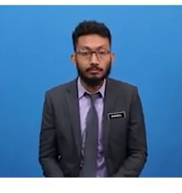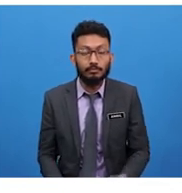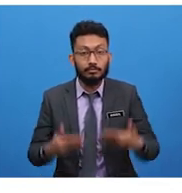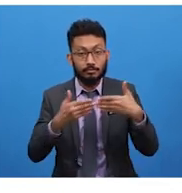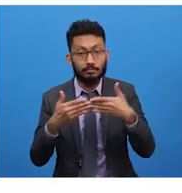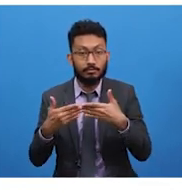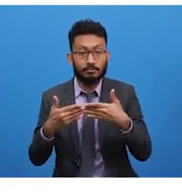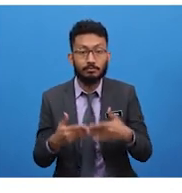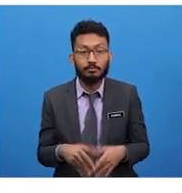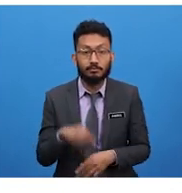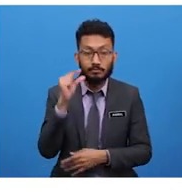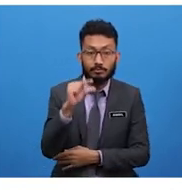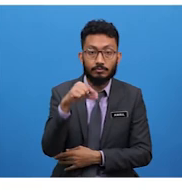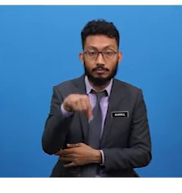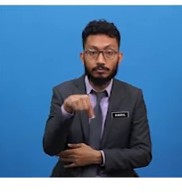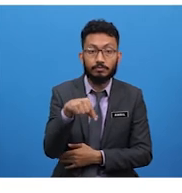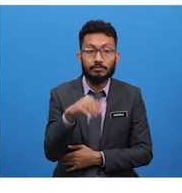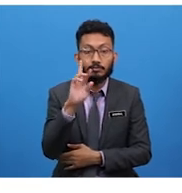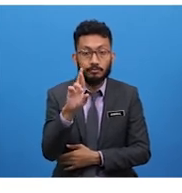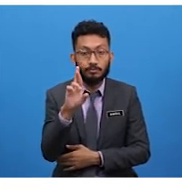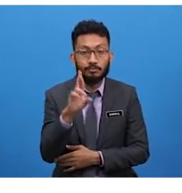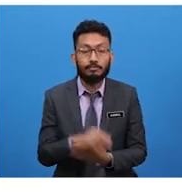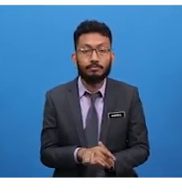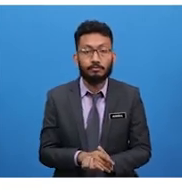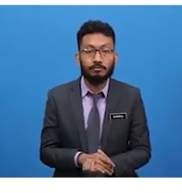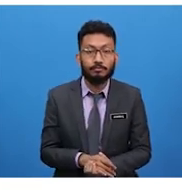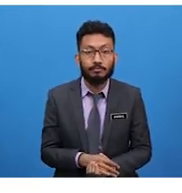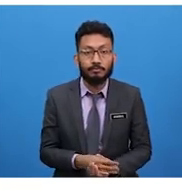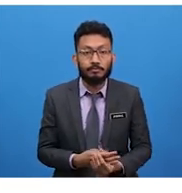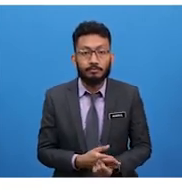Sambungkan titik Q ke titik R.